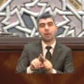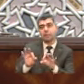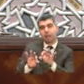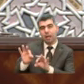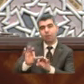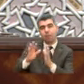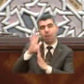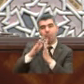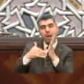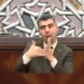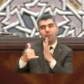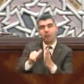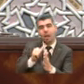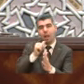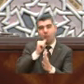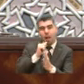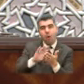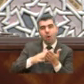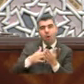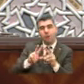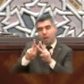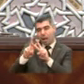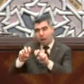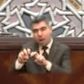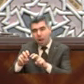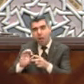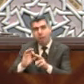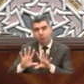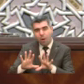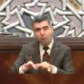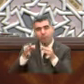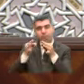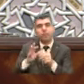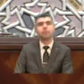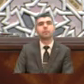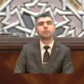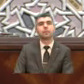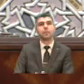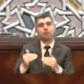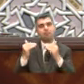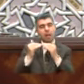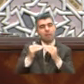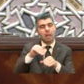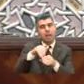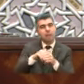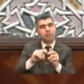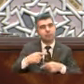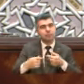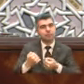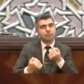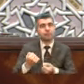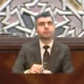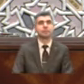التوجيهية للتهيئة المندمجة للموارد المائية للسيدة والسادة النواب المحترمين من نفس الفريق، فريق الأصالة والمعاصرة. تفضلوا السيد